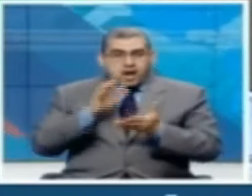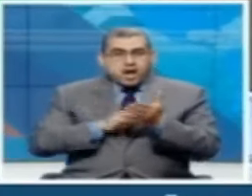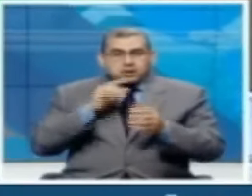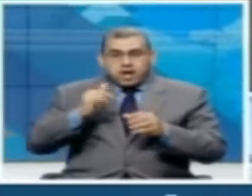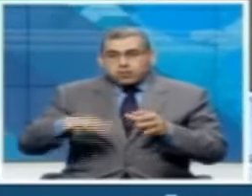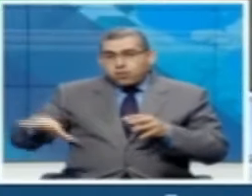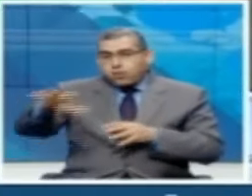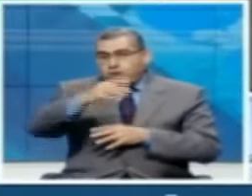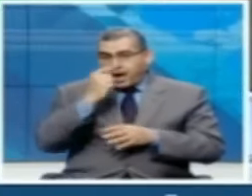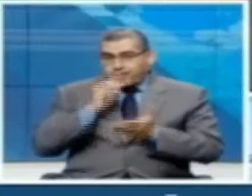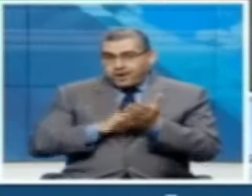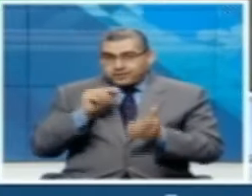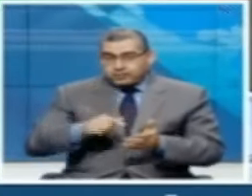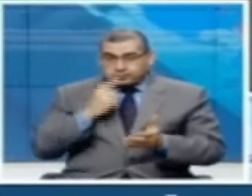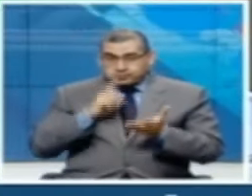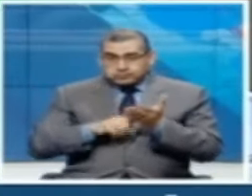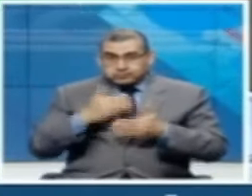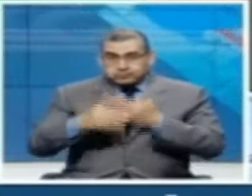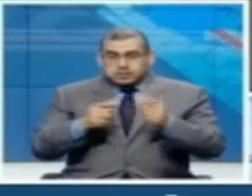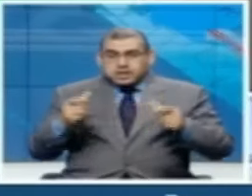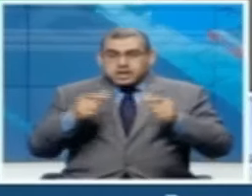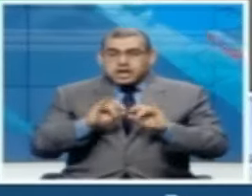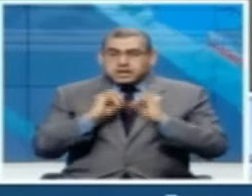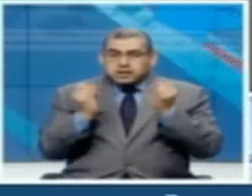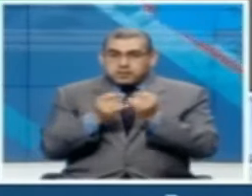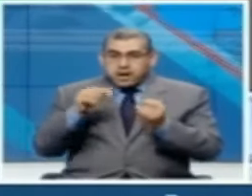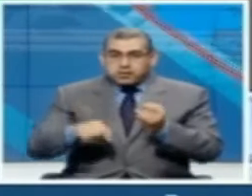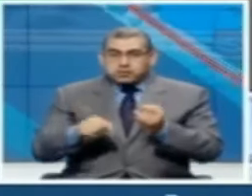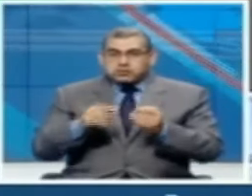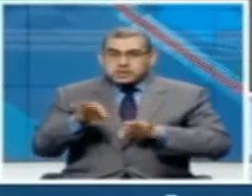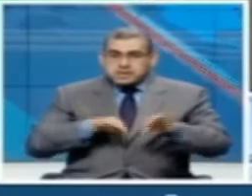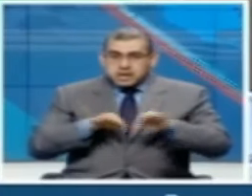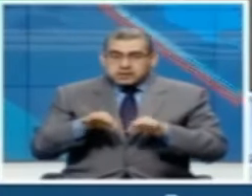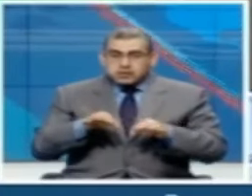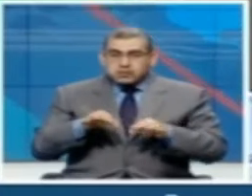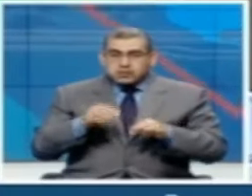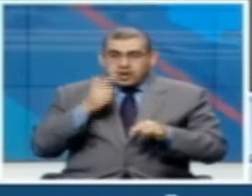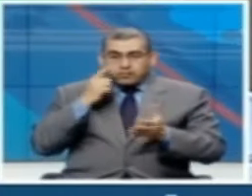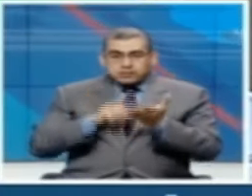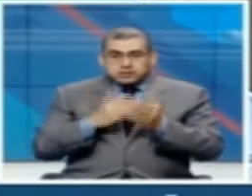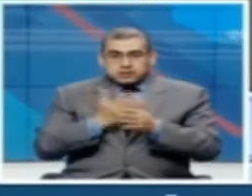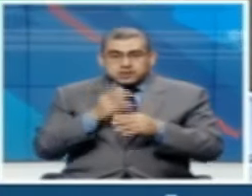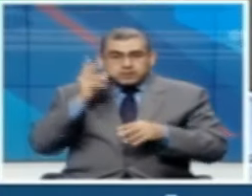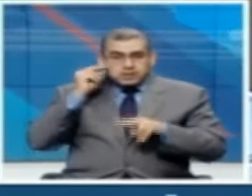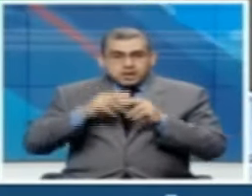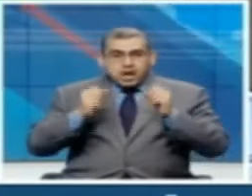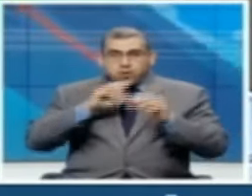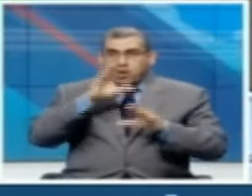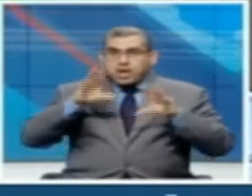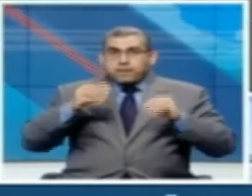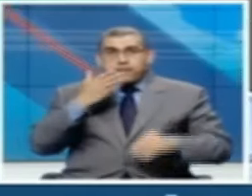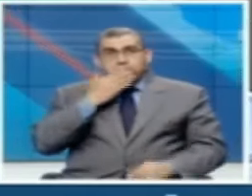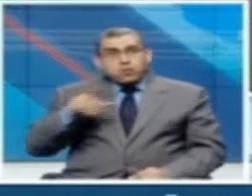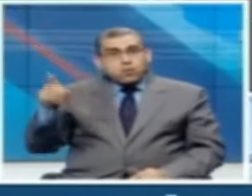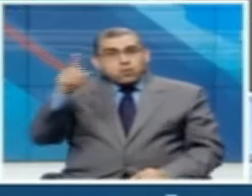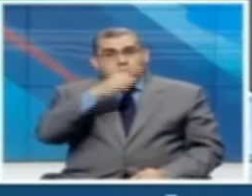باسرها امنيا واجتماعيا وسياسيا جراء صمت العالم تجاه جرائم